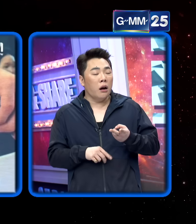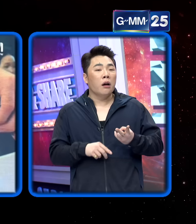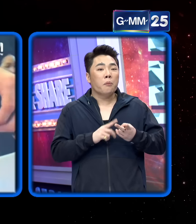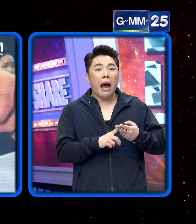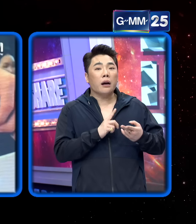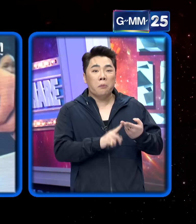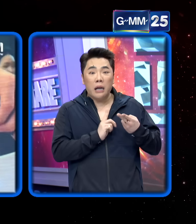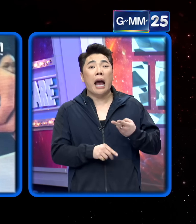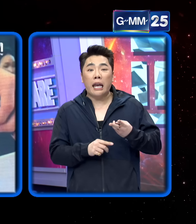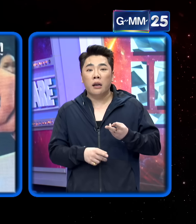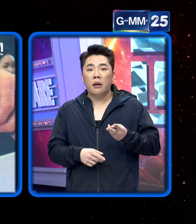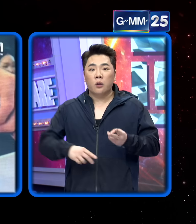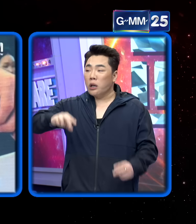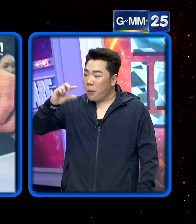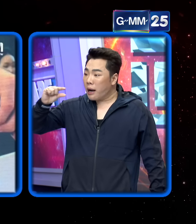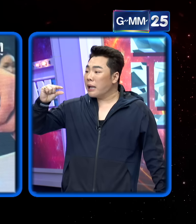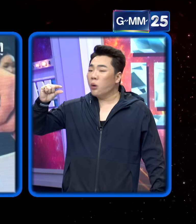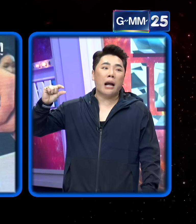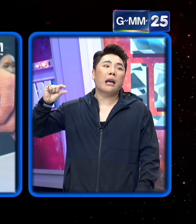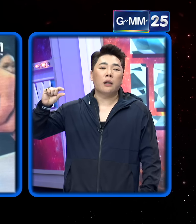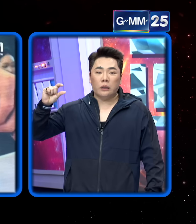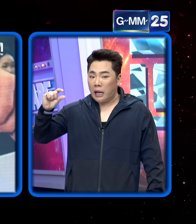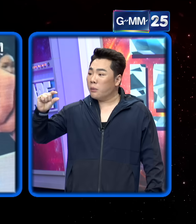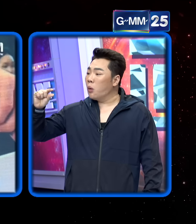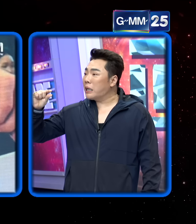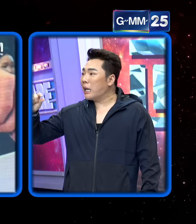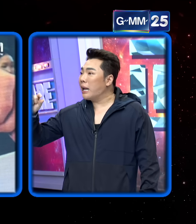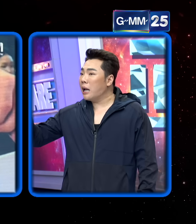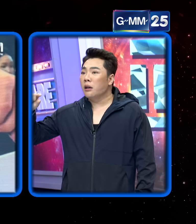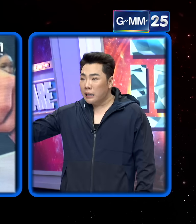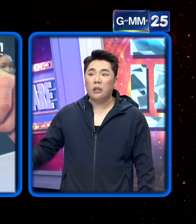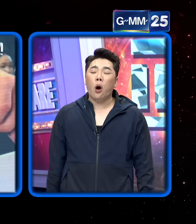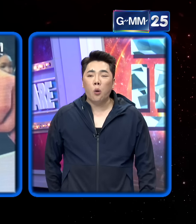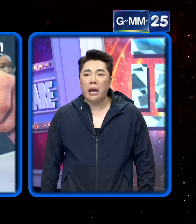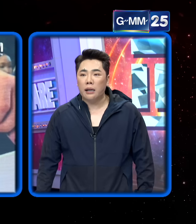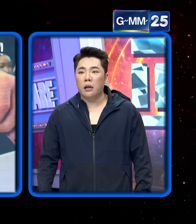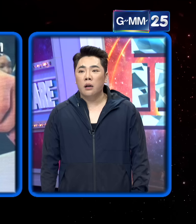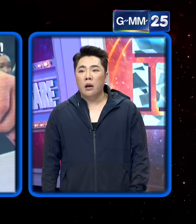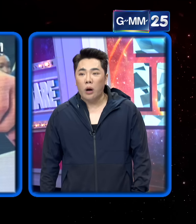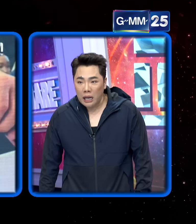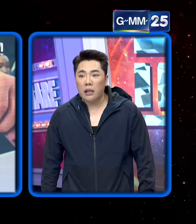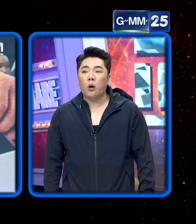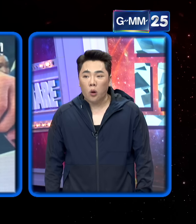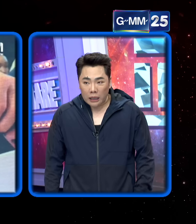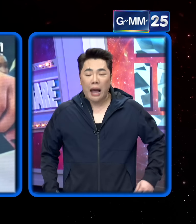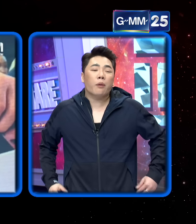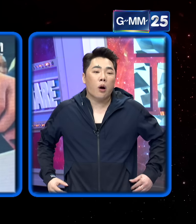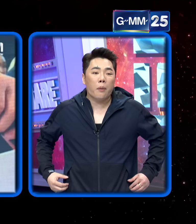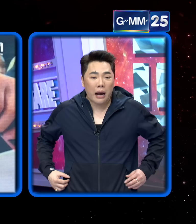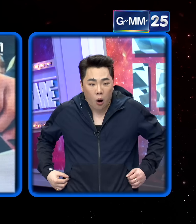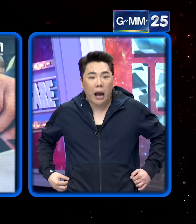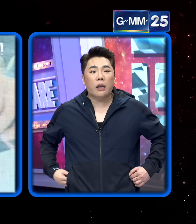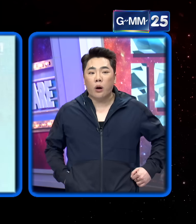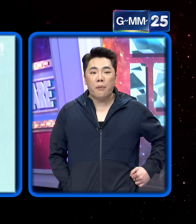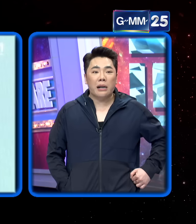คือพรรคเพื่อไทยโดยเฉพาะขนาดเดียวกันเนี่ยเราจะเห็นภูมิใจไทยเลยเนี่ยยิ่งน้อยลงไปใหญ่เลยวันนี้เราก็ต้องติดตามเกี่ยวกับว่